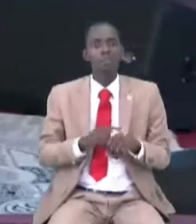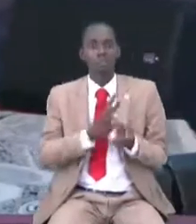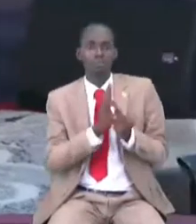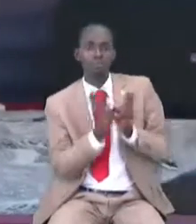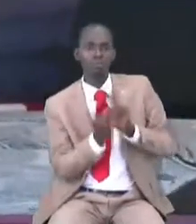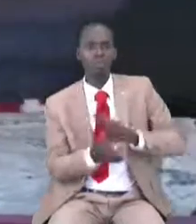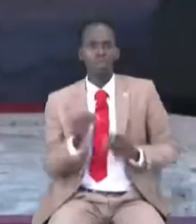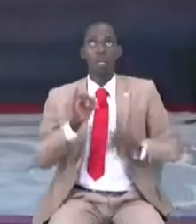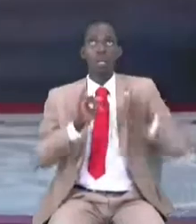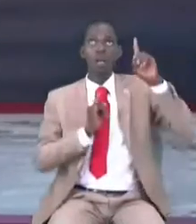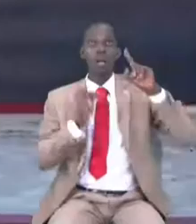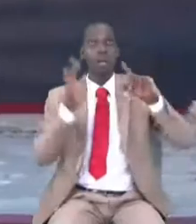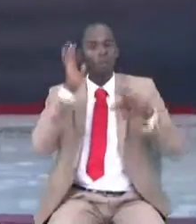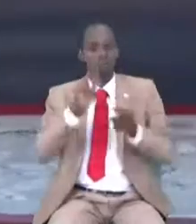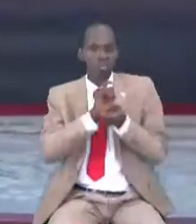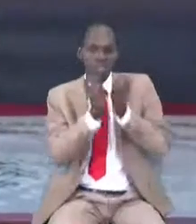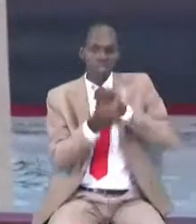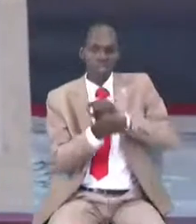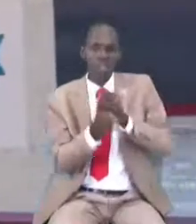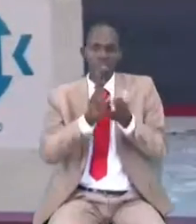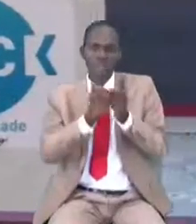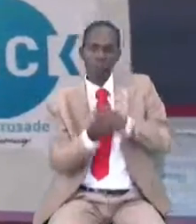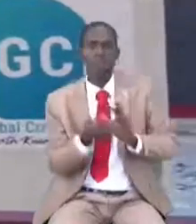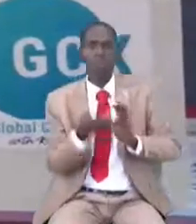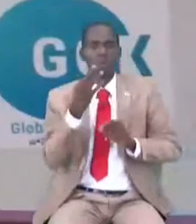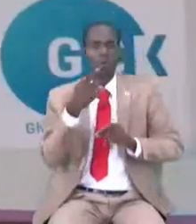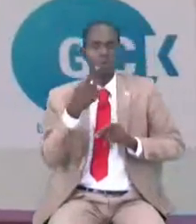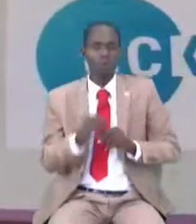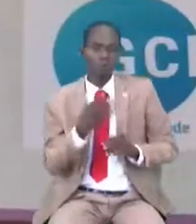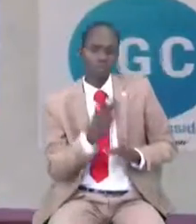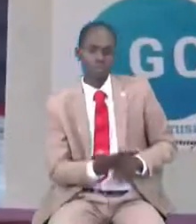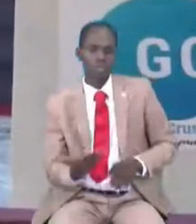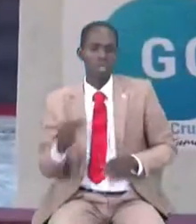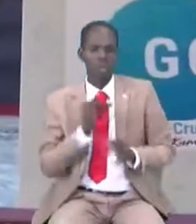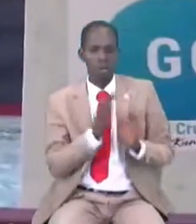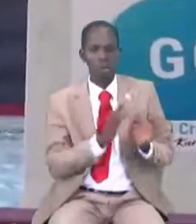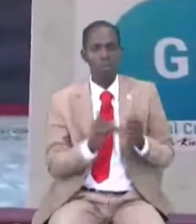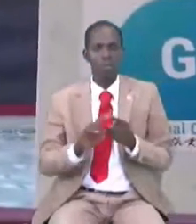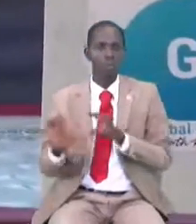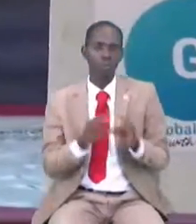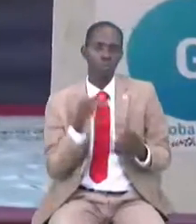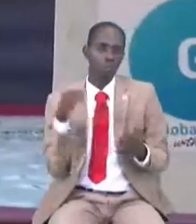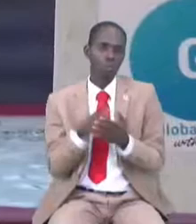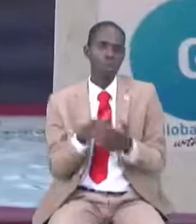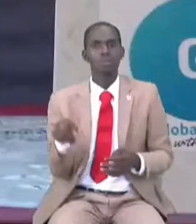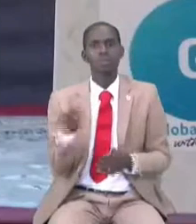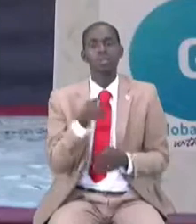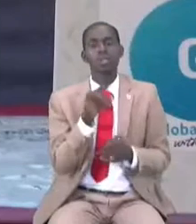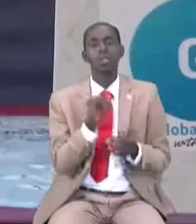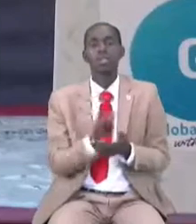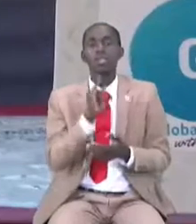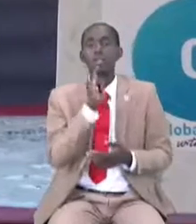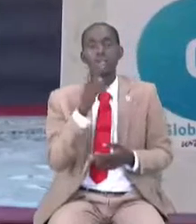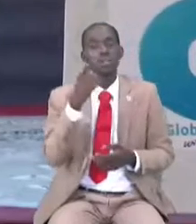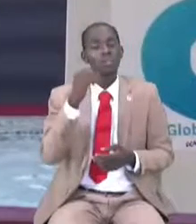pensé lui faire. C'est pourquoi Dieu a utilisé sa prérogative, son